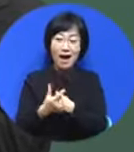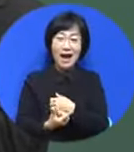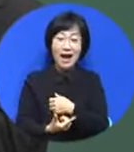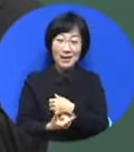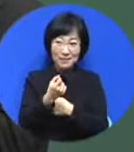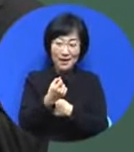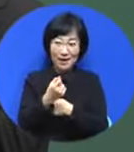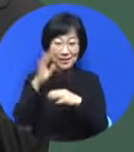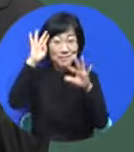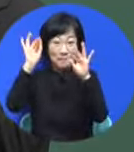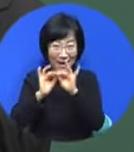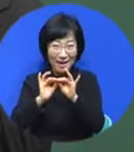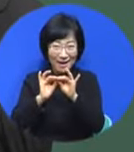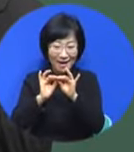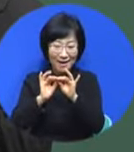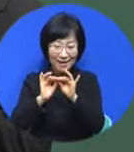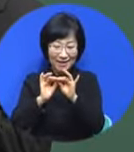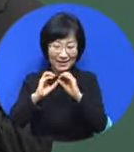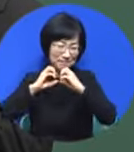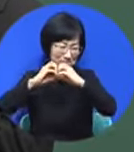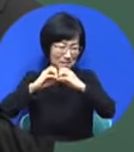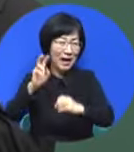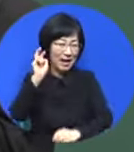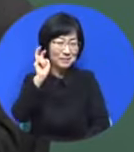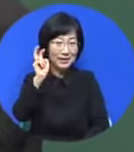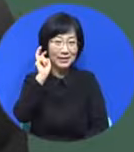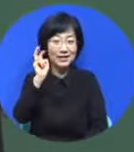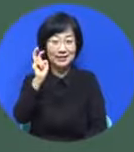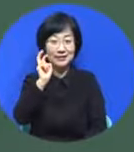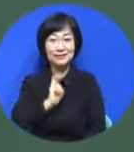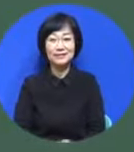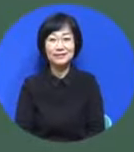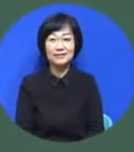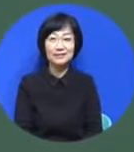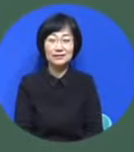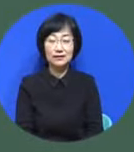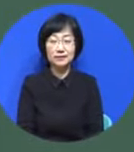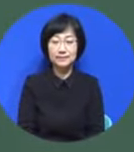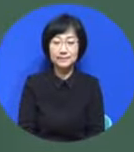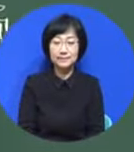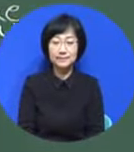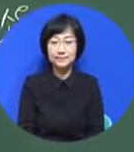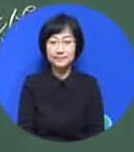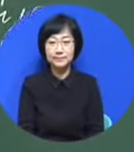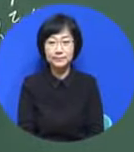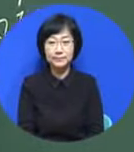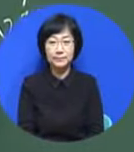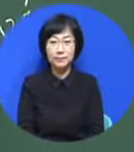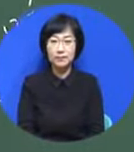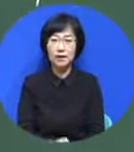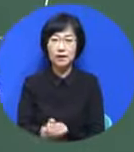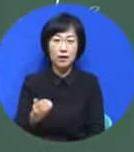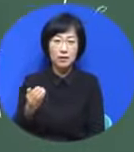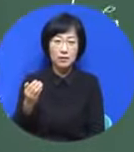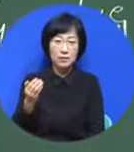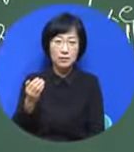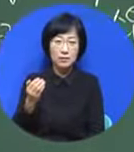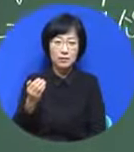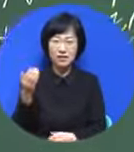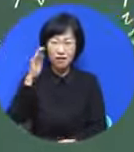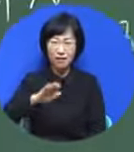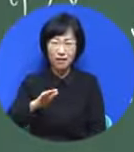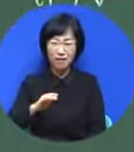course he would respond. If it was a classy remnant that was winking at him, he'd wink back. 술 남고 배는 이만이